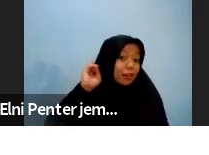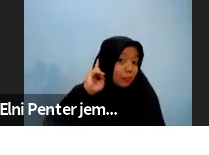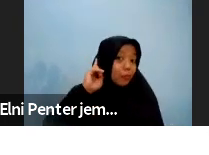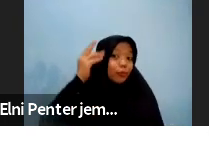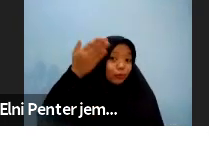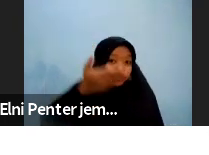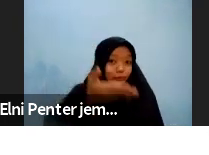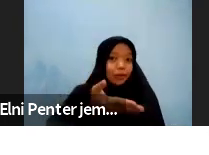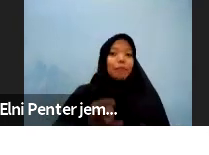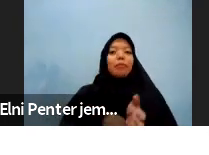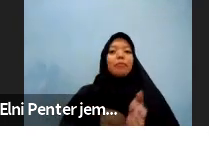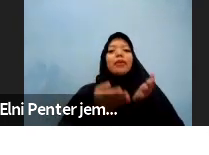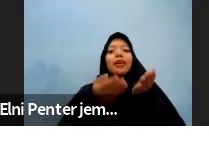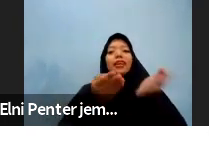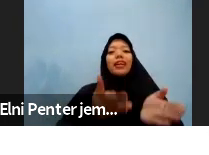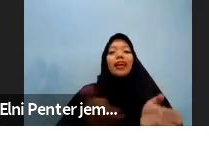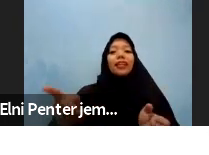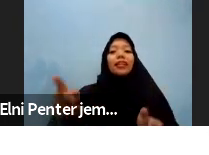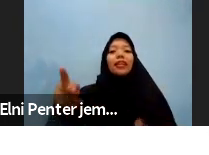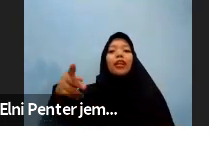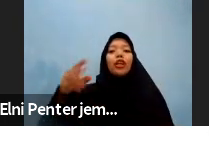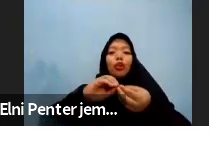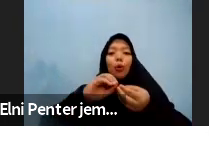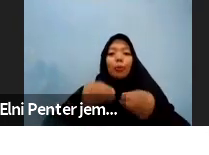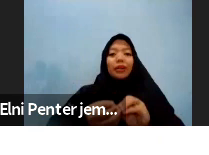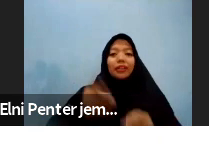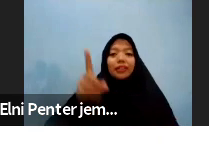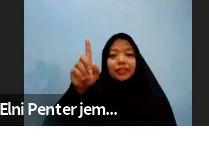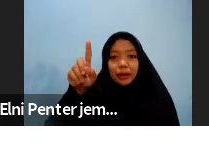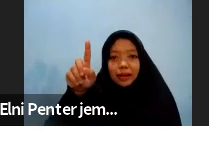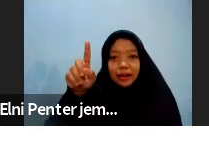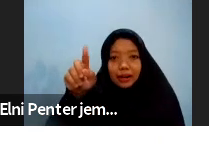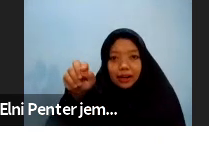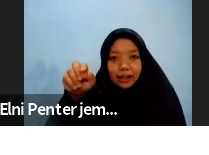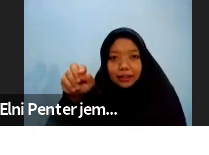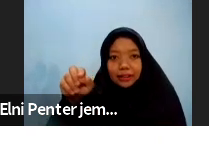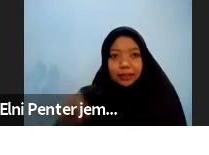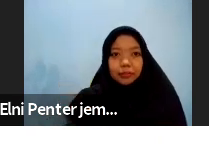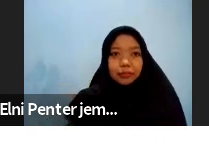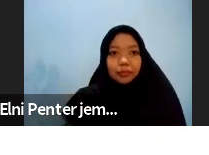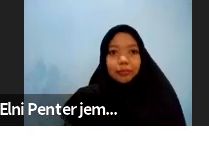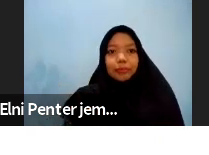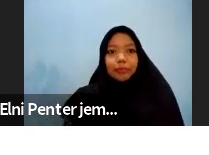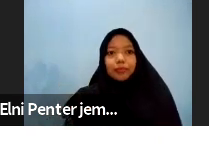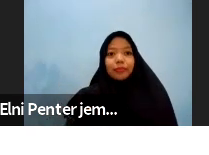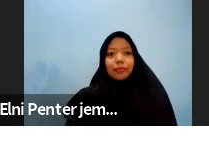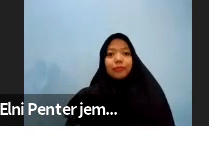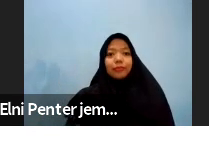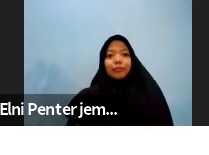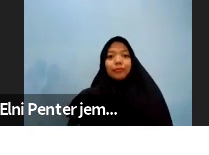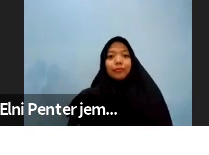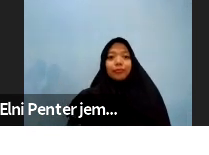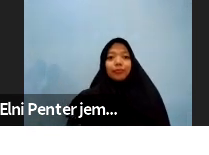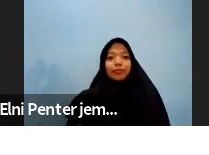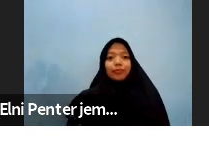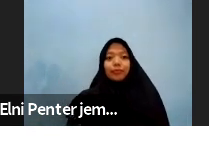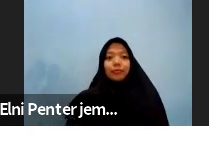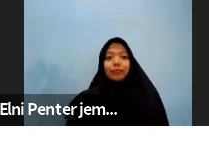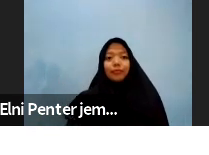edukasi Kemdikbud http titik 2 flash 2 rezeki edukasi.com dikbud.go.id